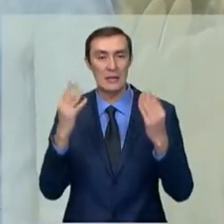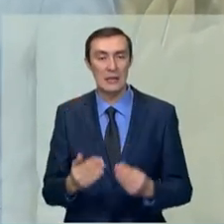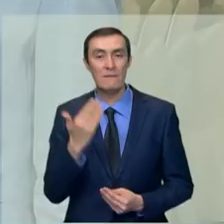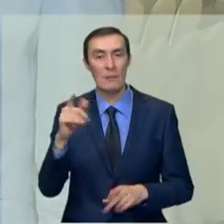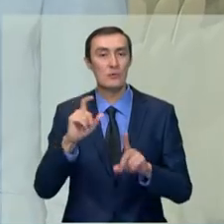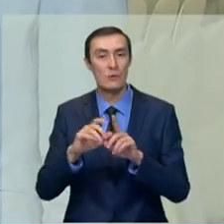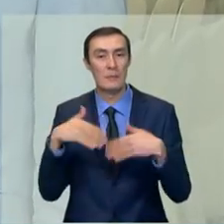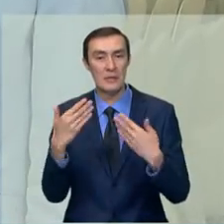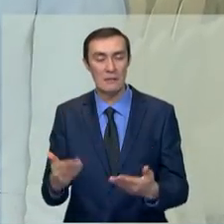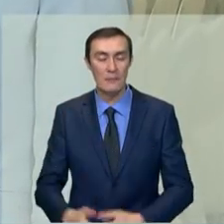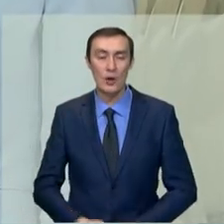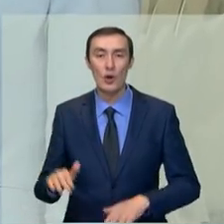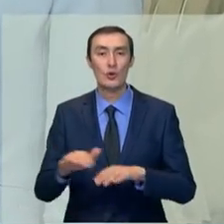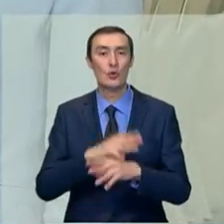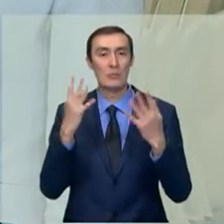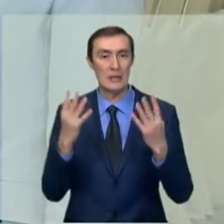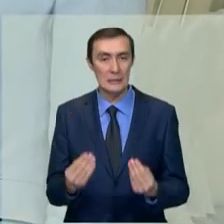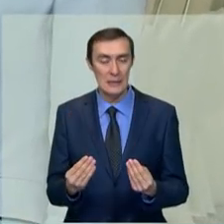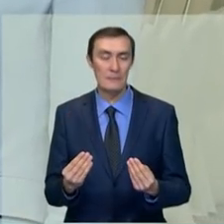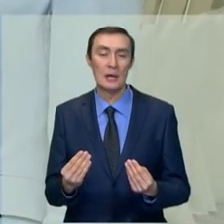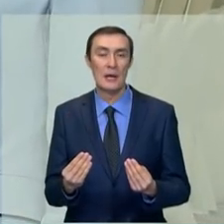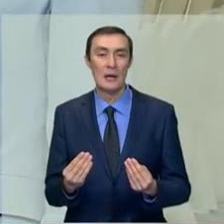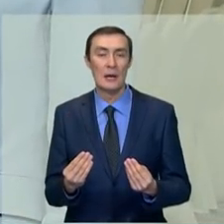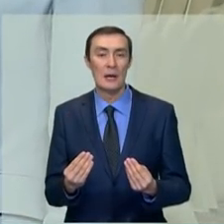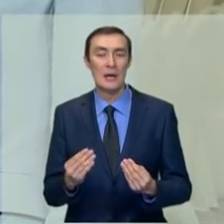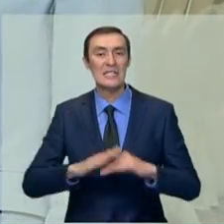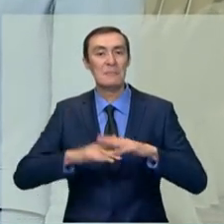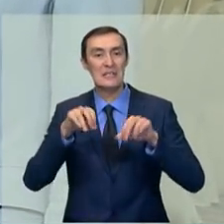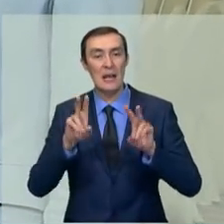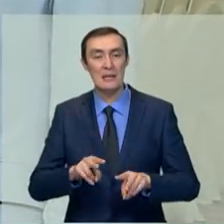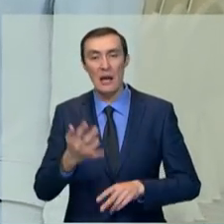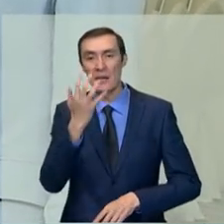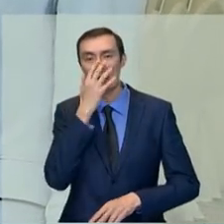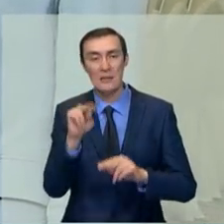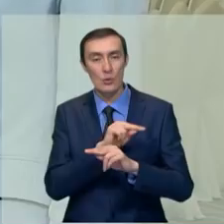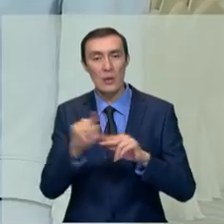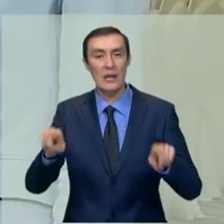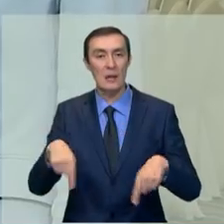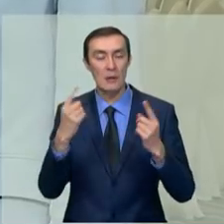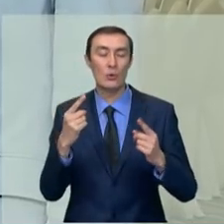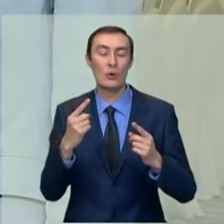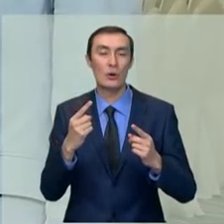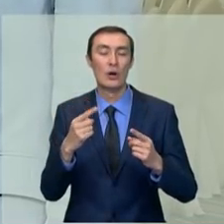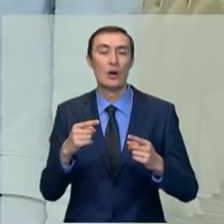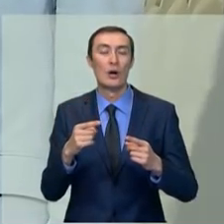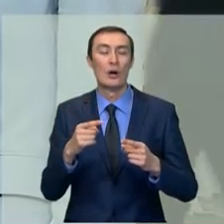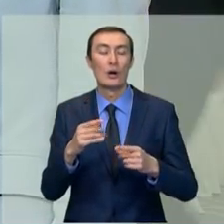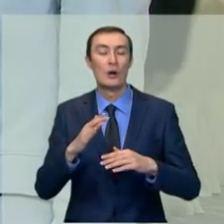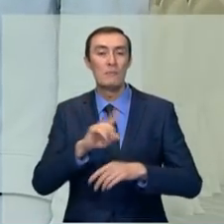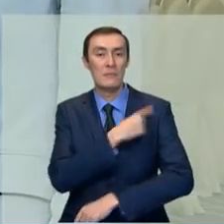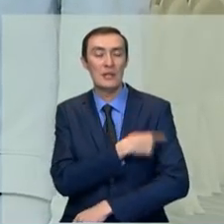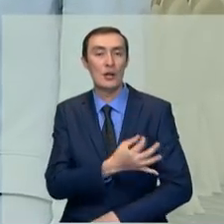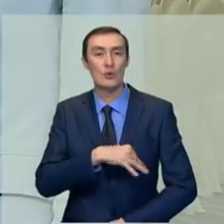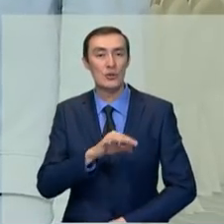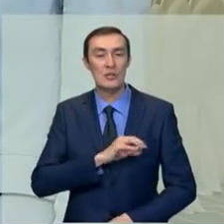слово. Добрый день. Специальность анестезиолога-реаниматолога является специальностью высокого